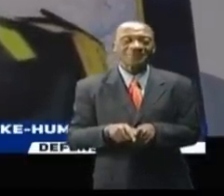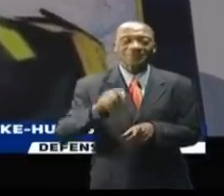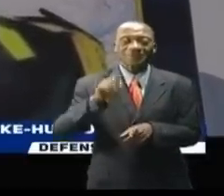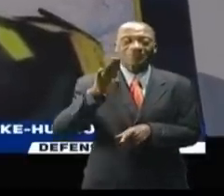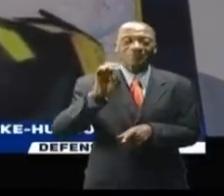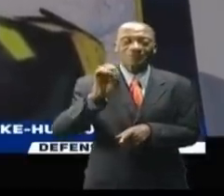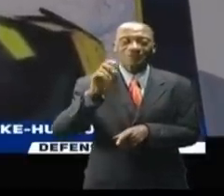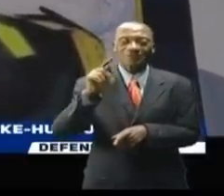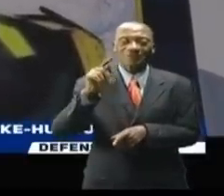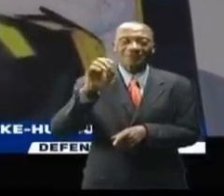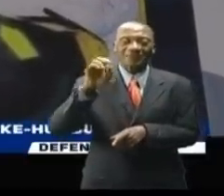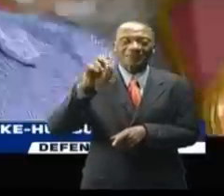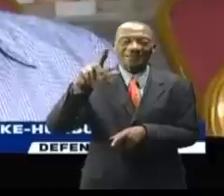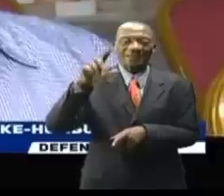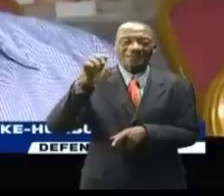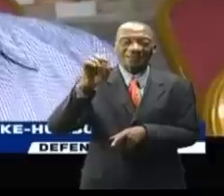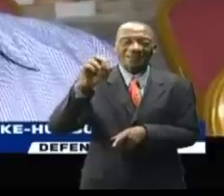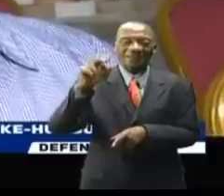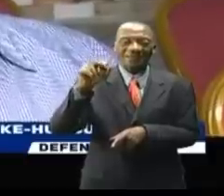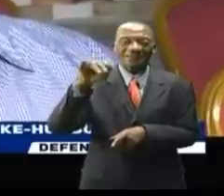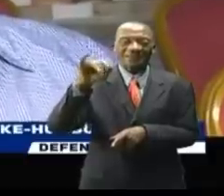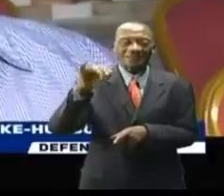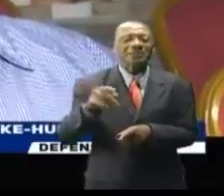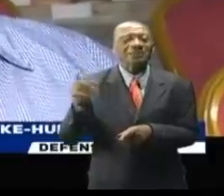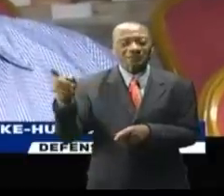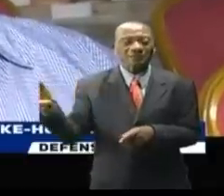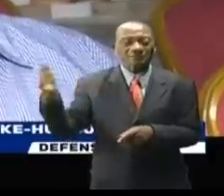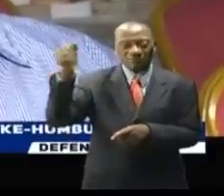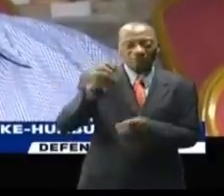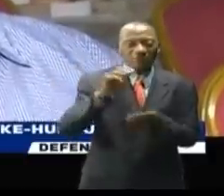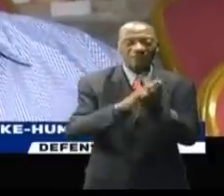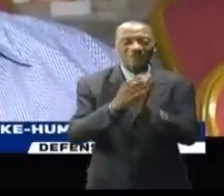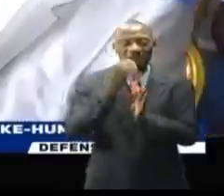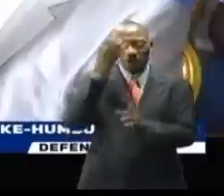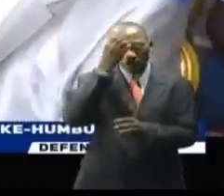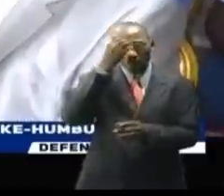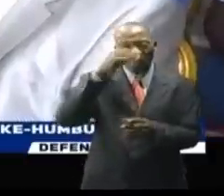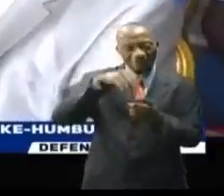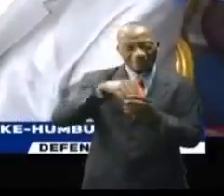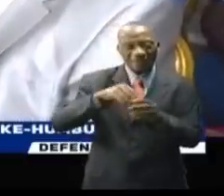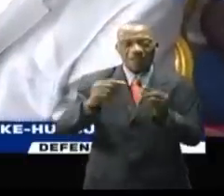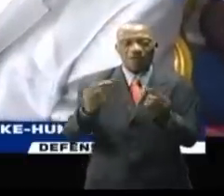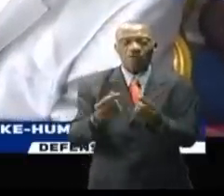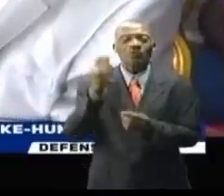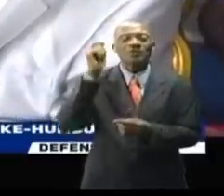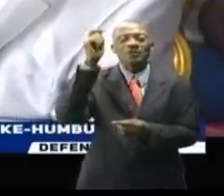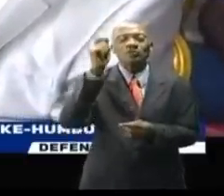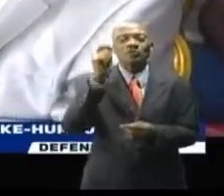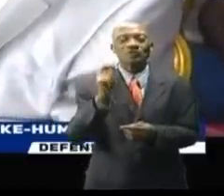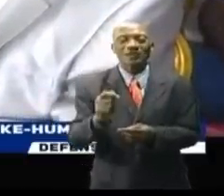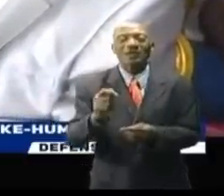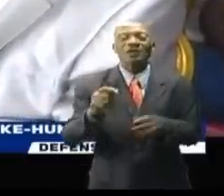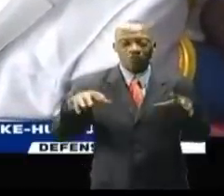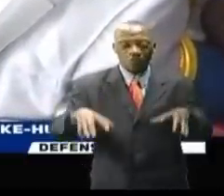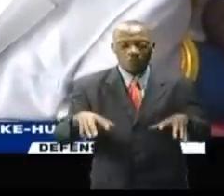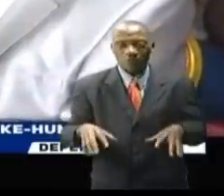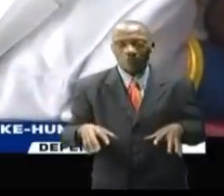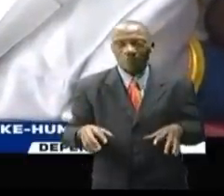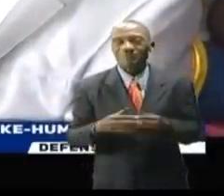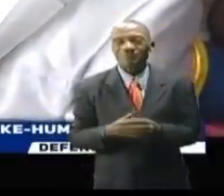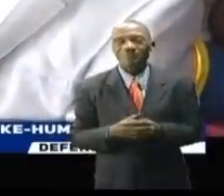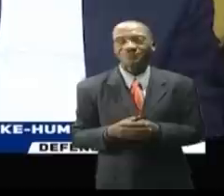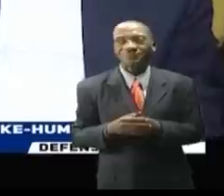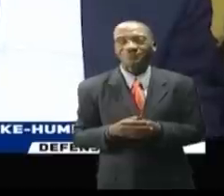des forces armées de la République démocratique du Congo en sigle FARDC. Pour